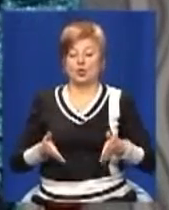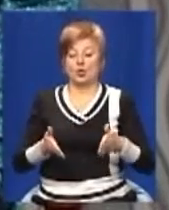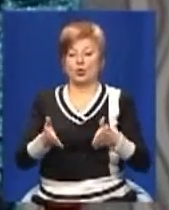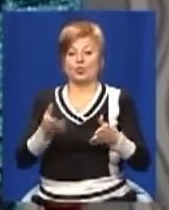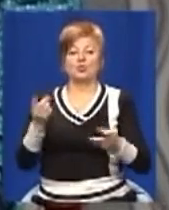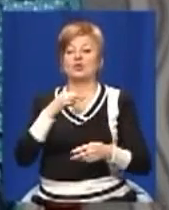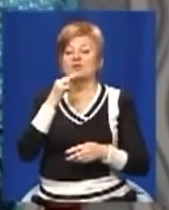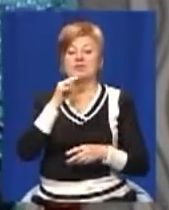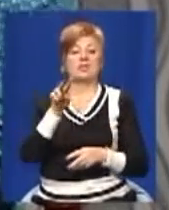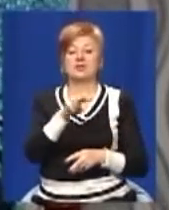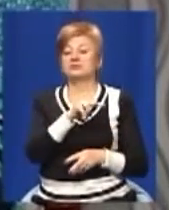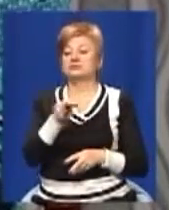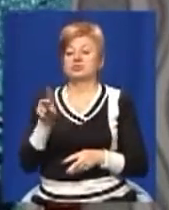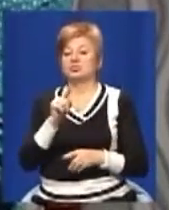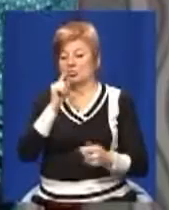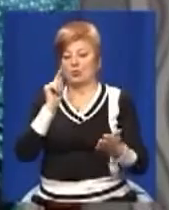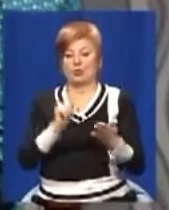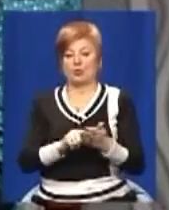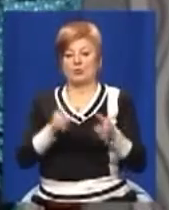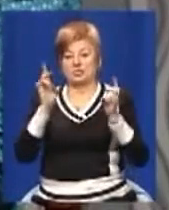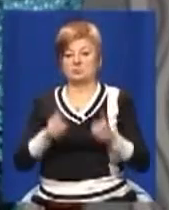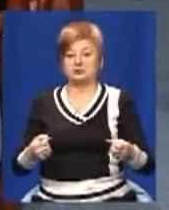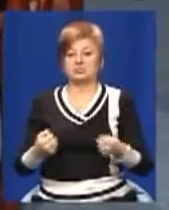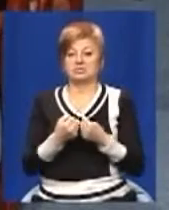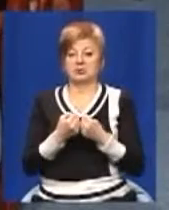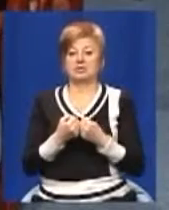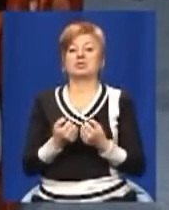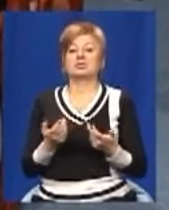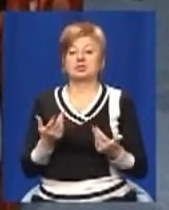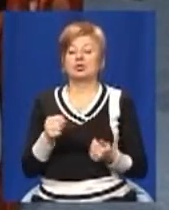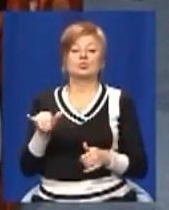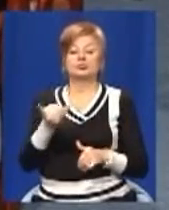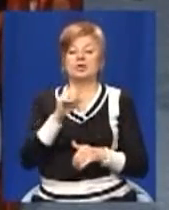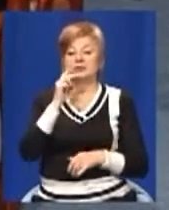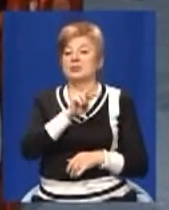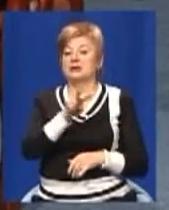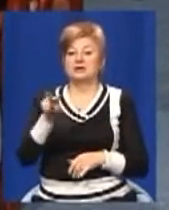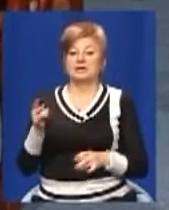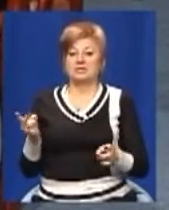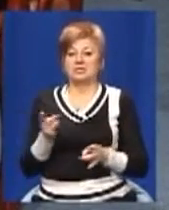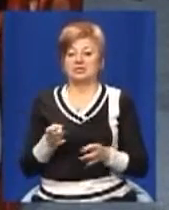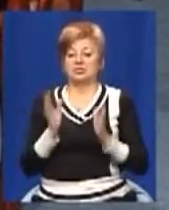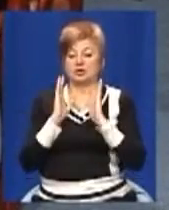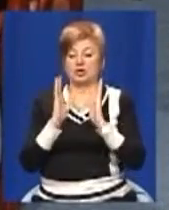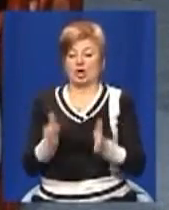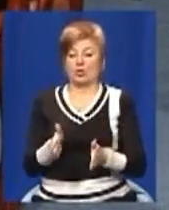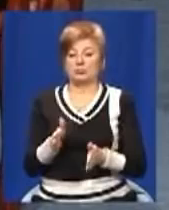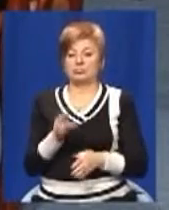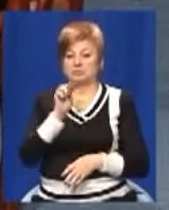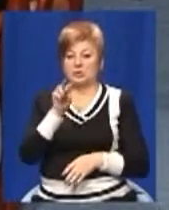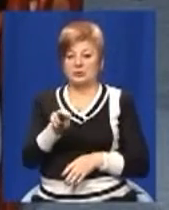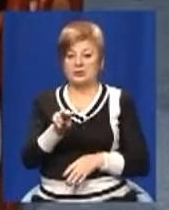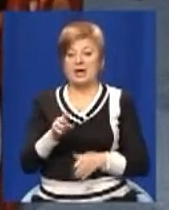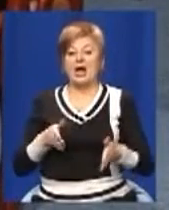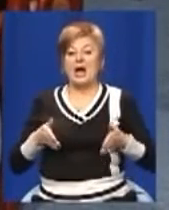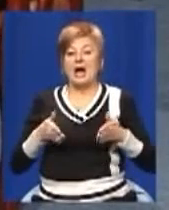що треба звертати увагу, аби не потрапити в якусь аварію? Так. Так, на що треба звертати увагу? На дорогу. На дорогу. А